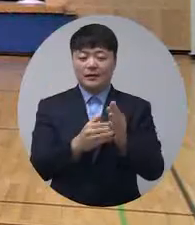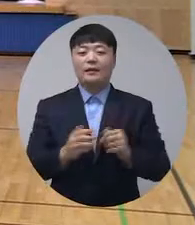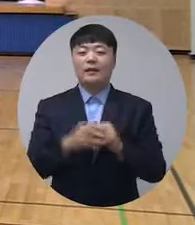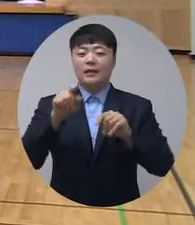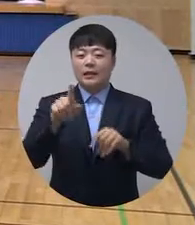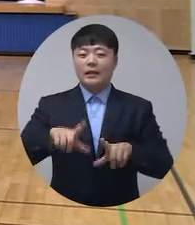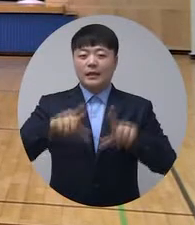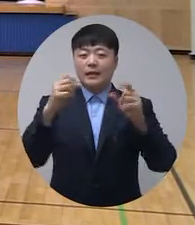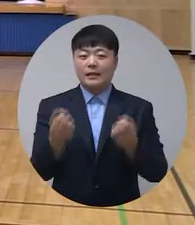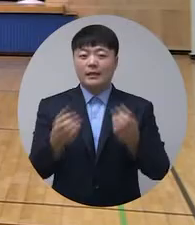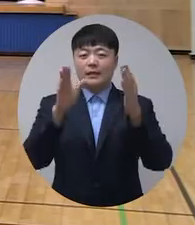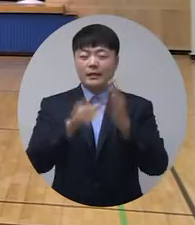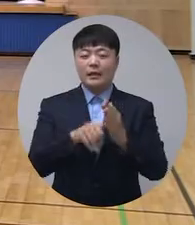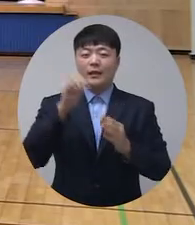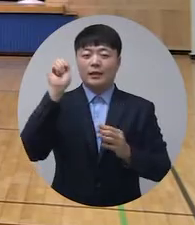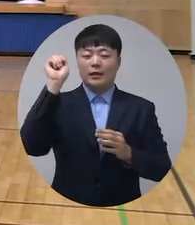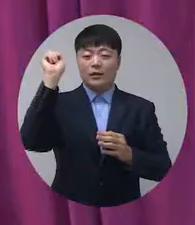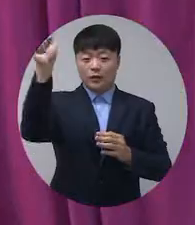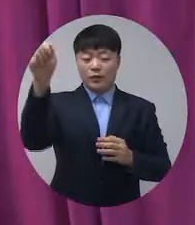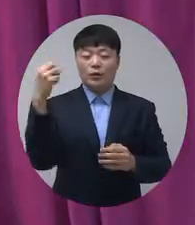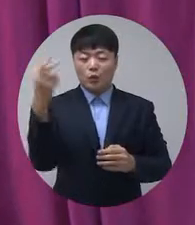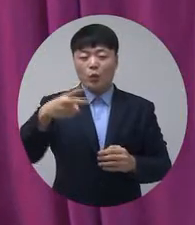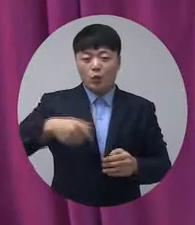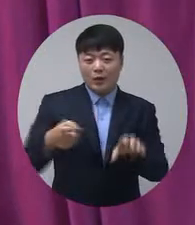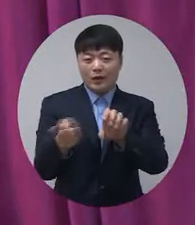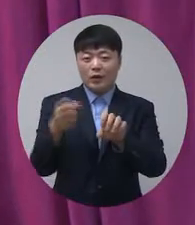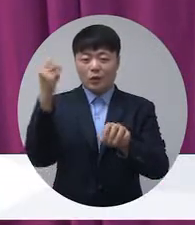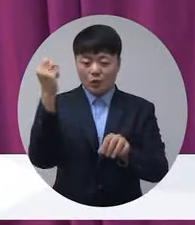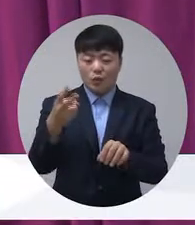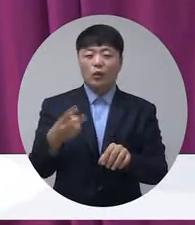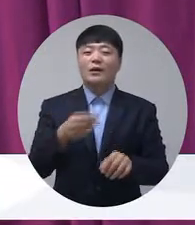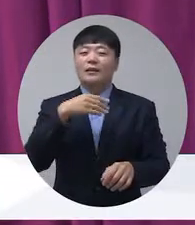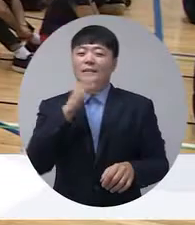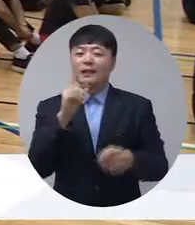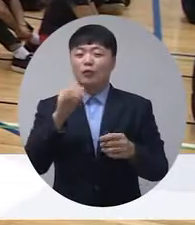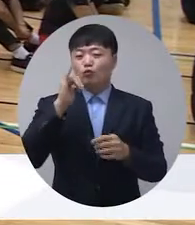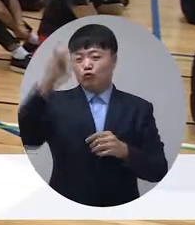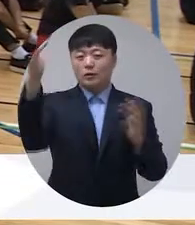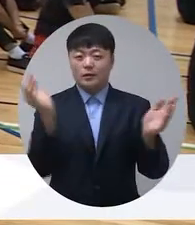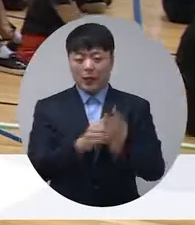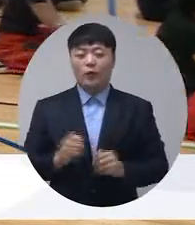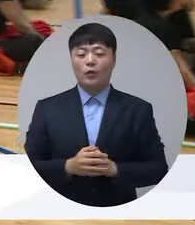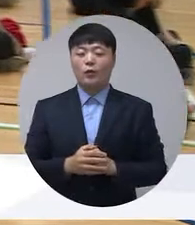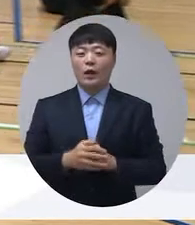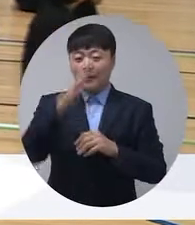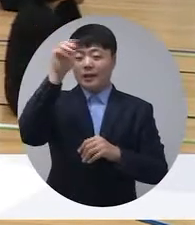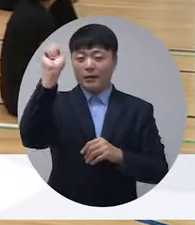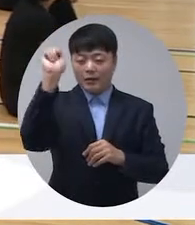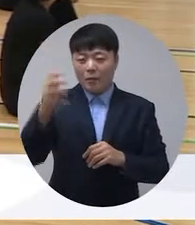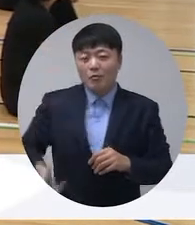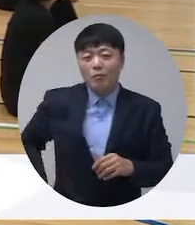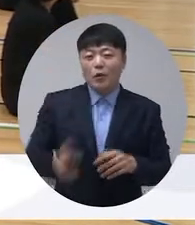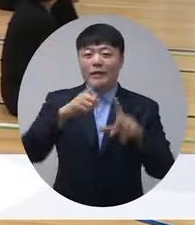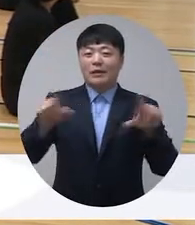합천군은 이날 행사에서 테니스 그라운드 골프 체조 배드민턴 어르신 부 에서 우승을 차지했고 배드민 산과